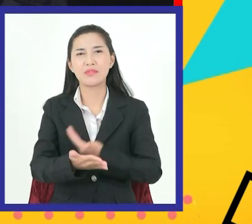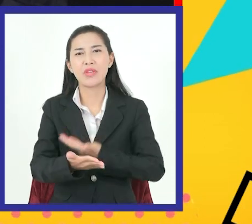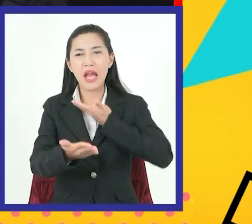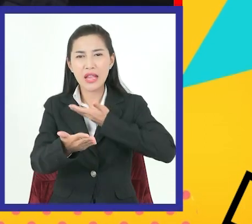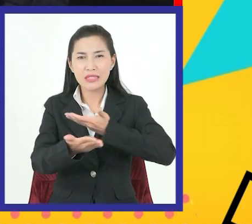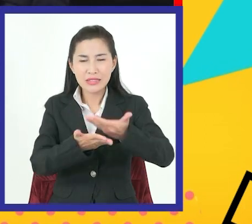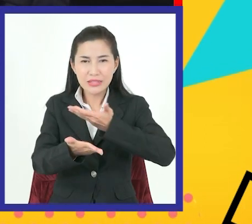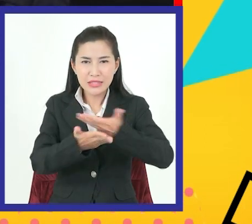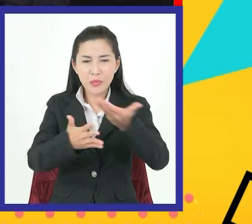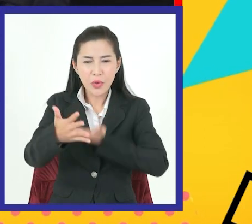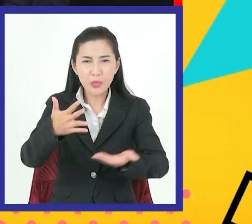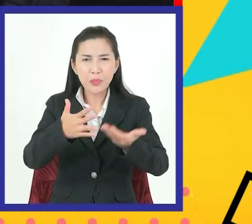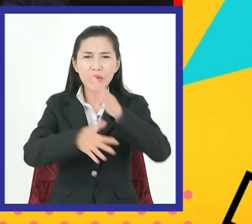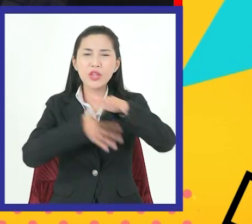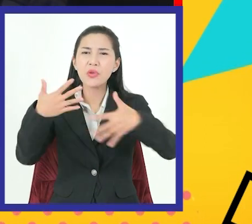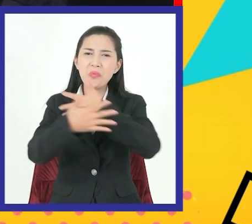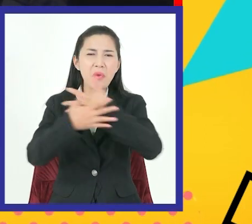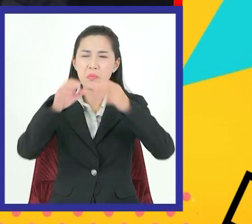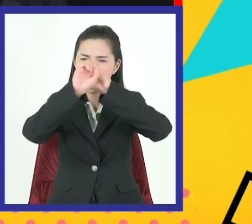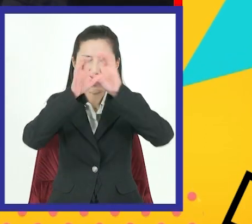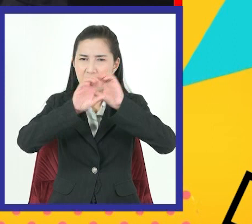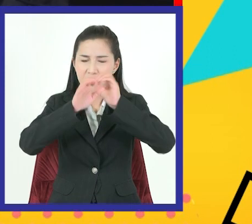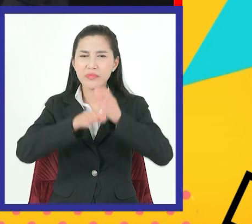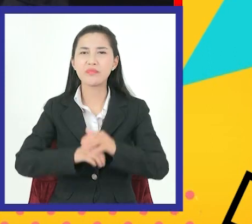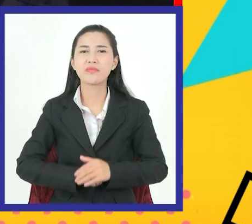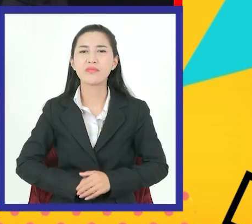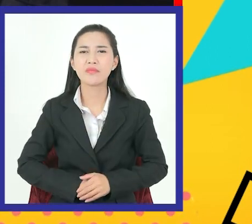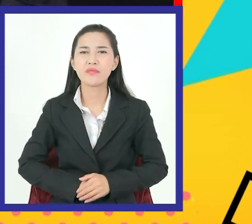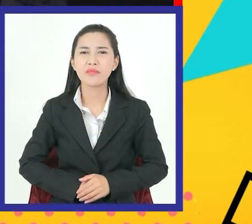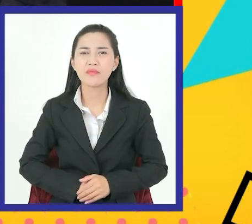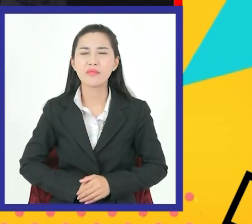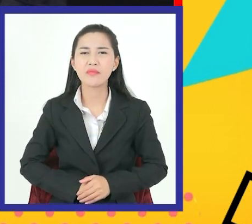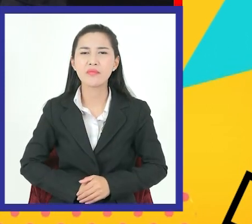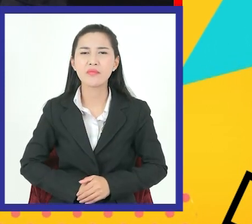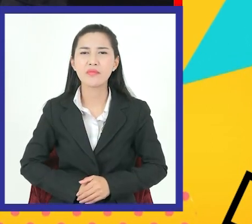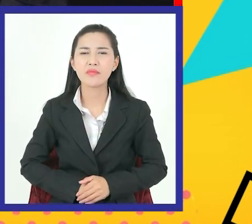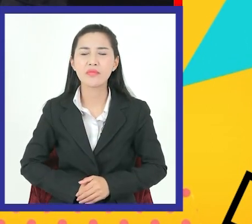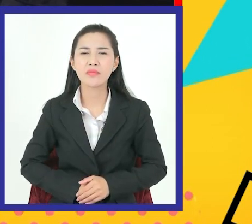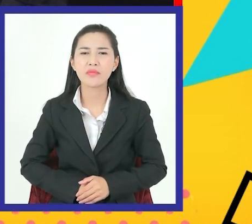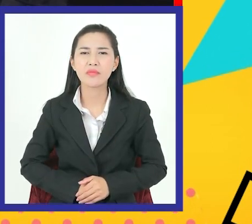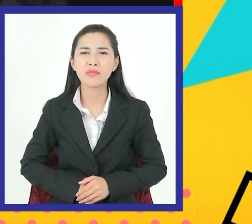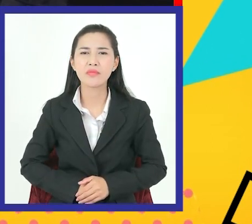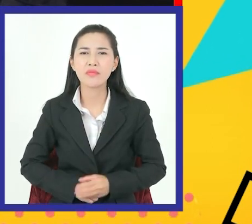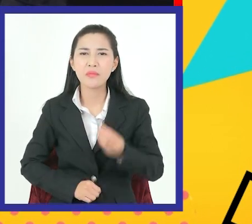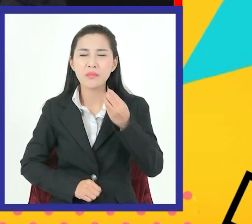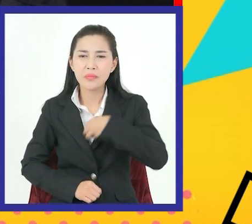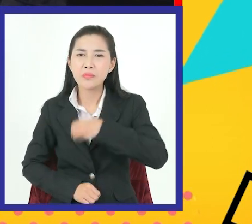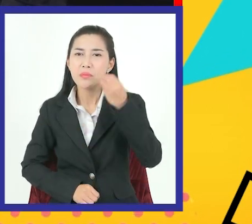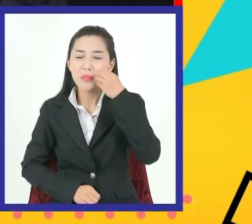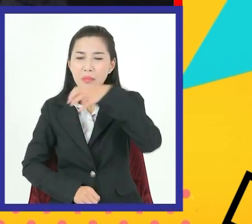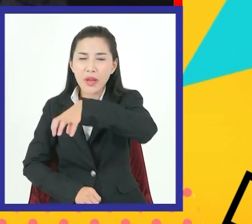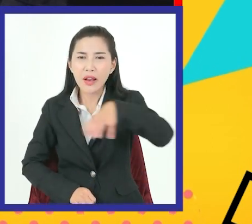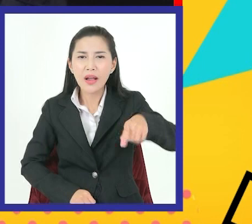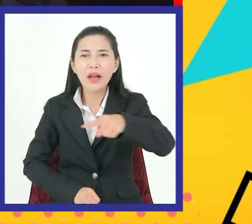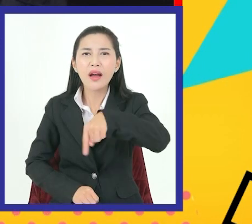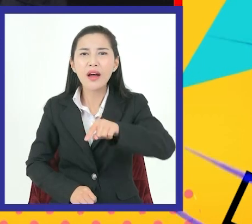บันไดเนี่ยผมคิดว่านโยบายนี้ไม่มีความชัดเจนครับท่านยังไงครับเอ่อถ้าบ้านไหนผู้สูงอายุมีลิฟตท่านไม่